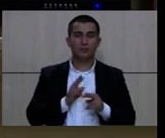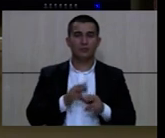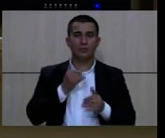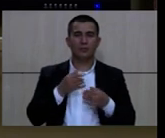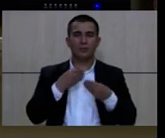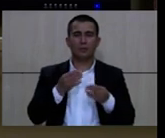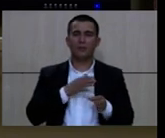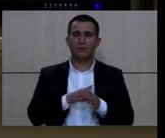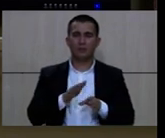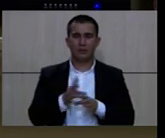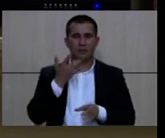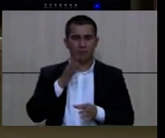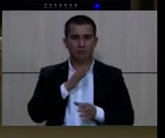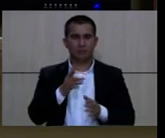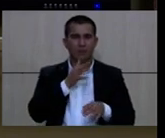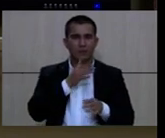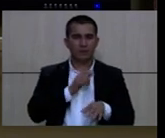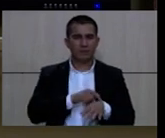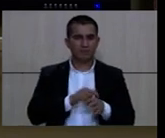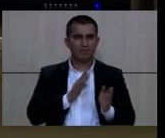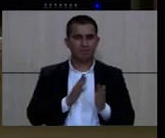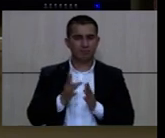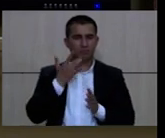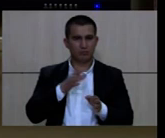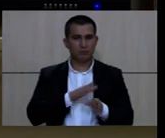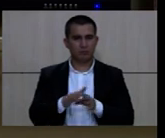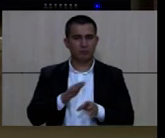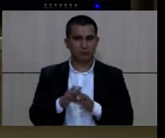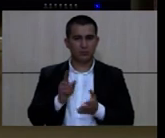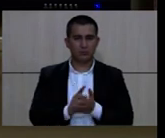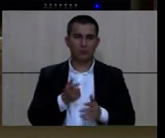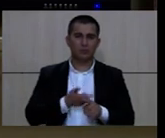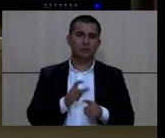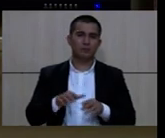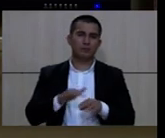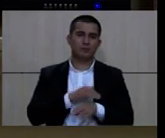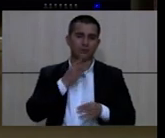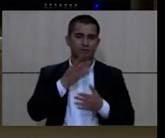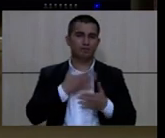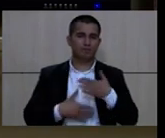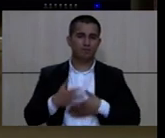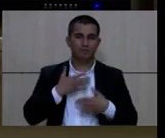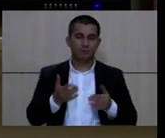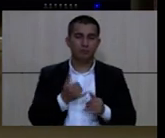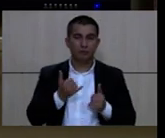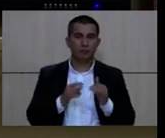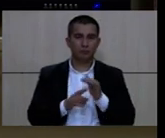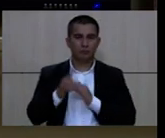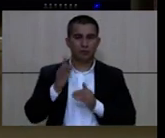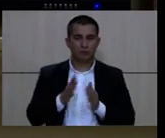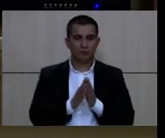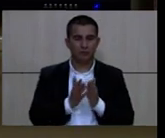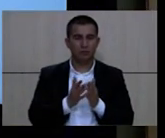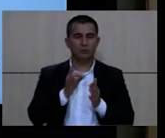berilgan topshiriqlarni bajarib turibsizmi? Barakalla. Unda daftar kitob ruchkalarimizni olib, bugungi darsimizni boshlaymiz.